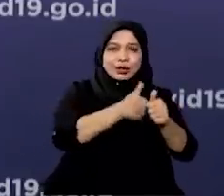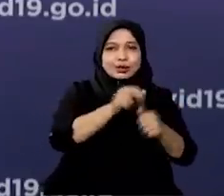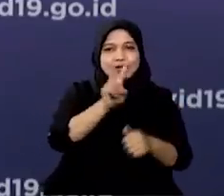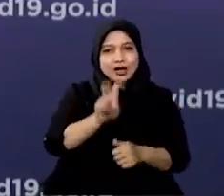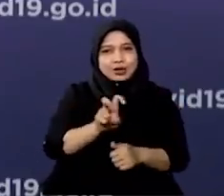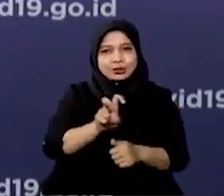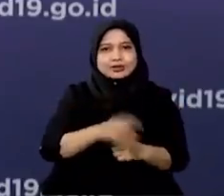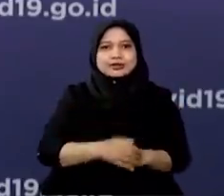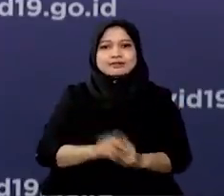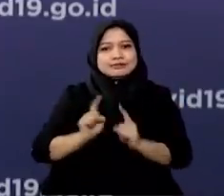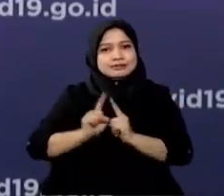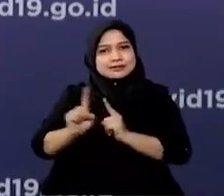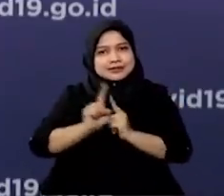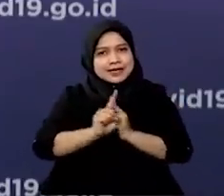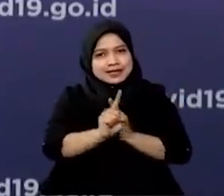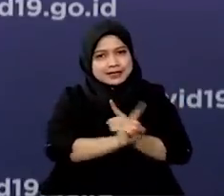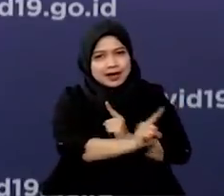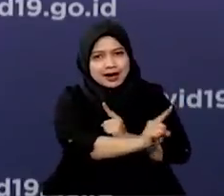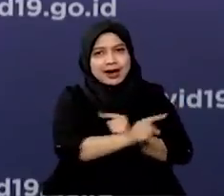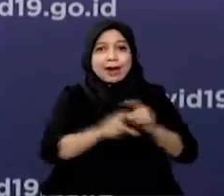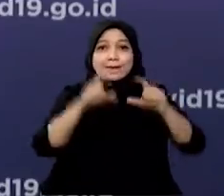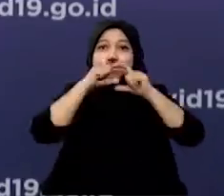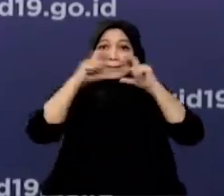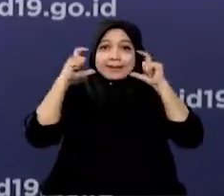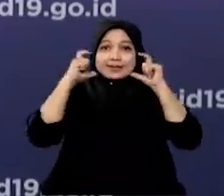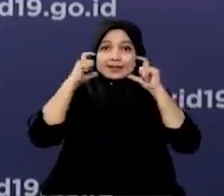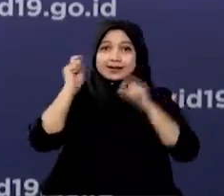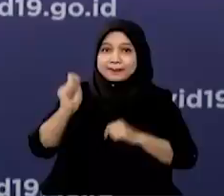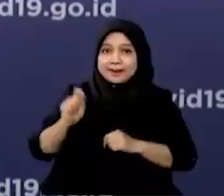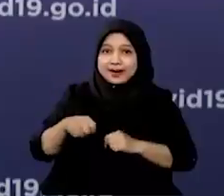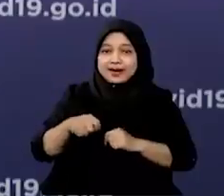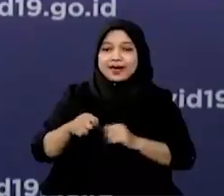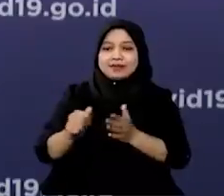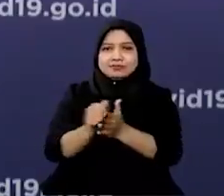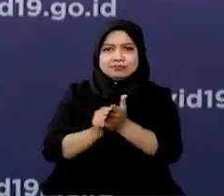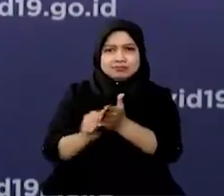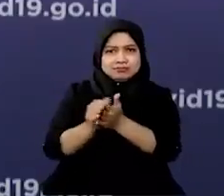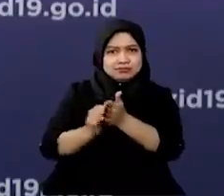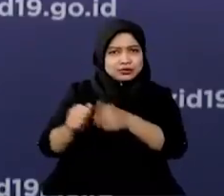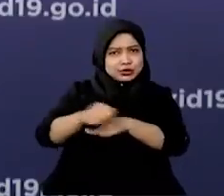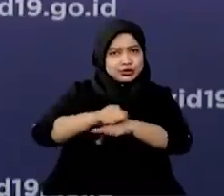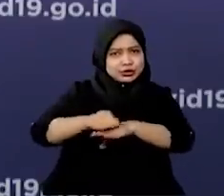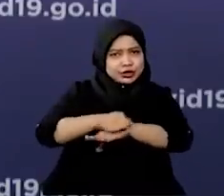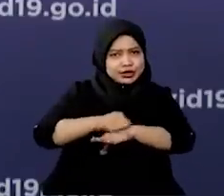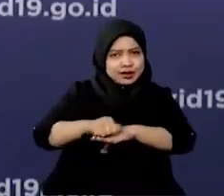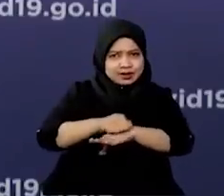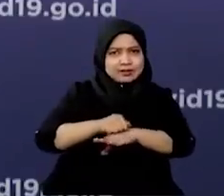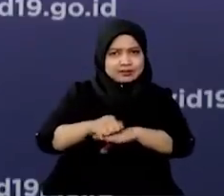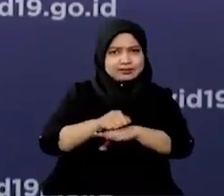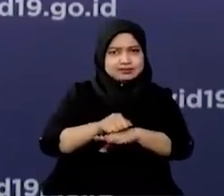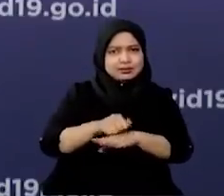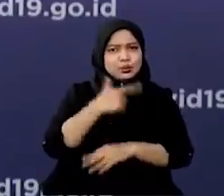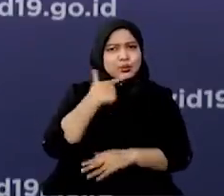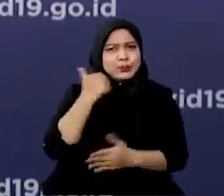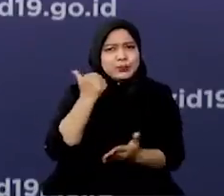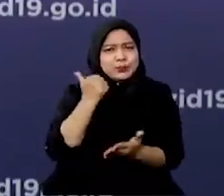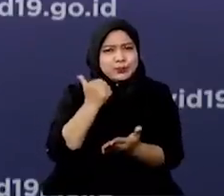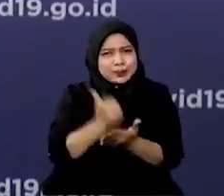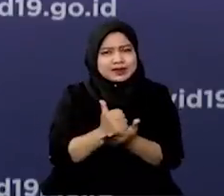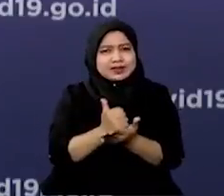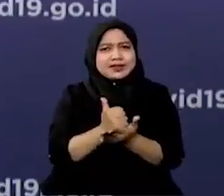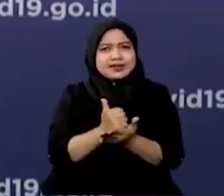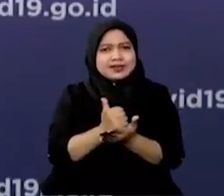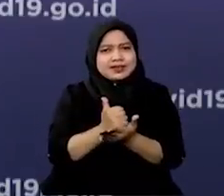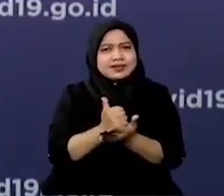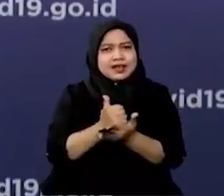menjaga jarak menggunakan masker mencuci tangan menjadi sesuatu yang penting dan harus